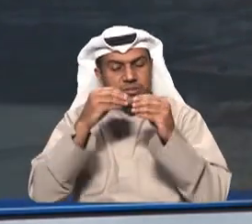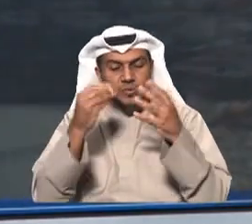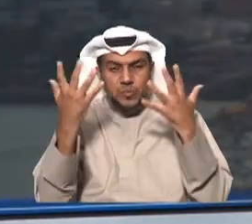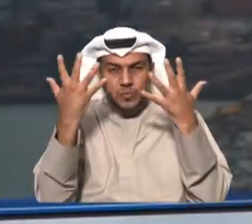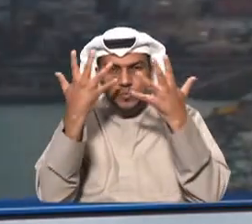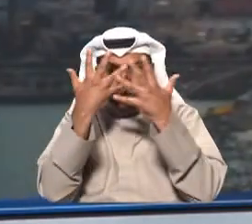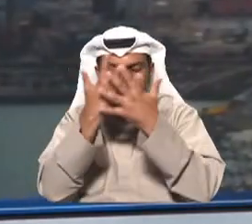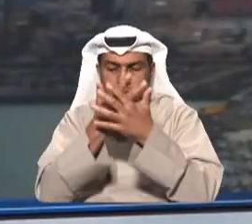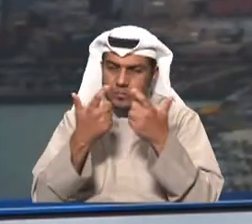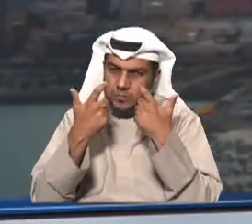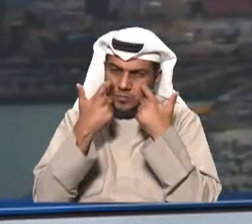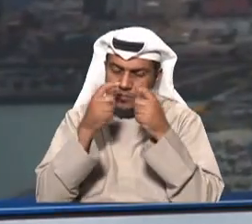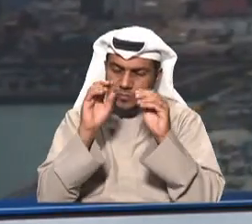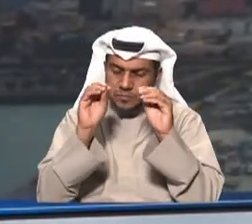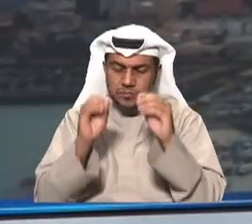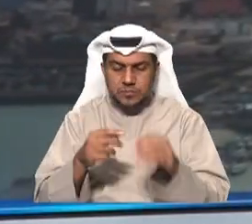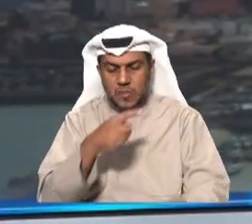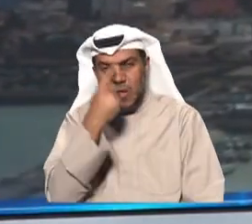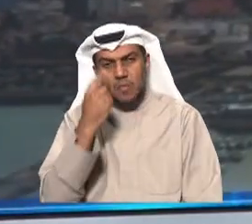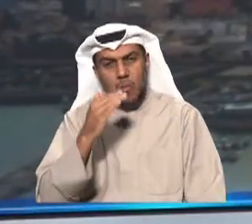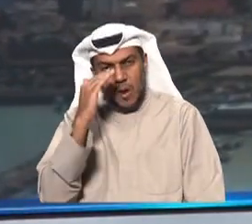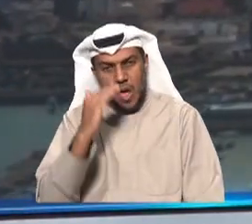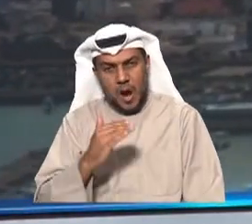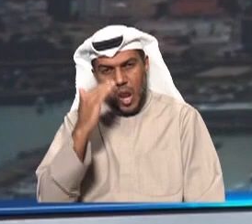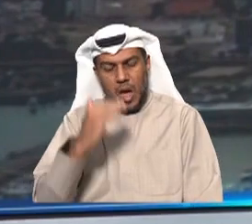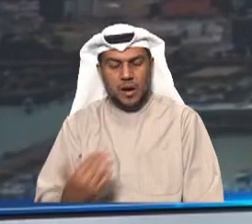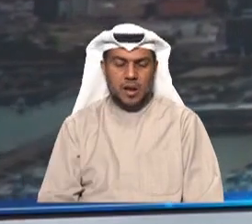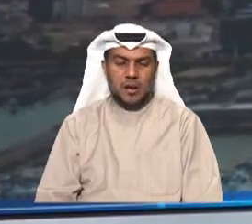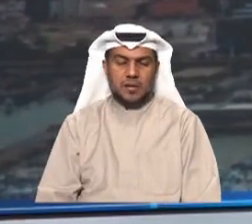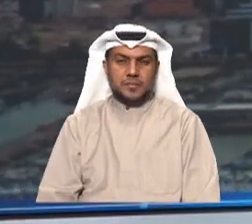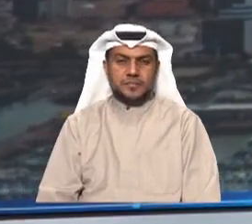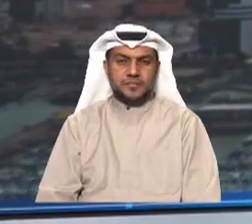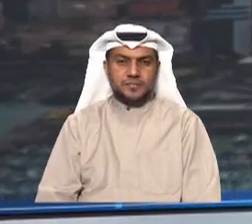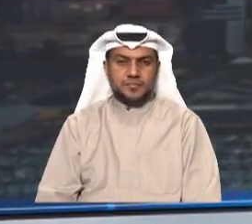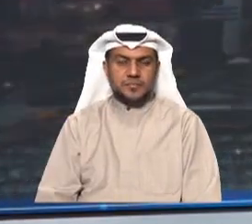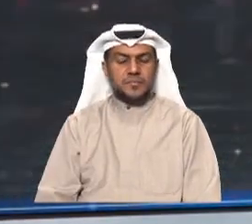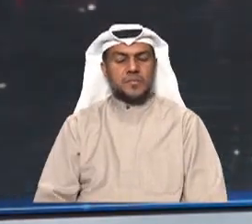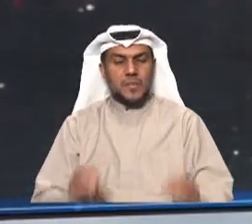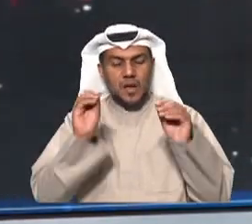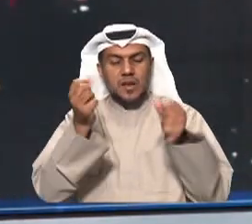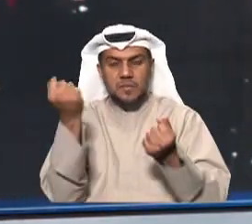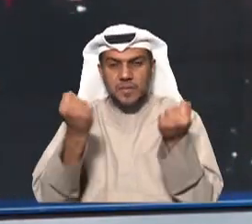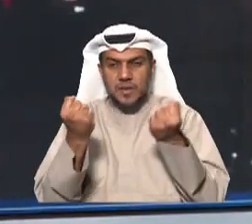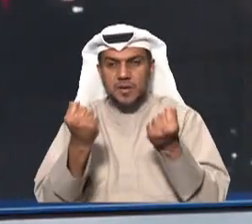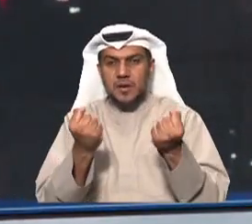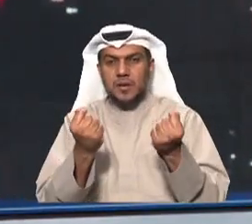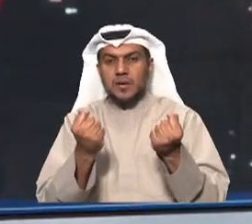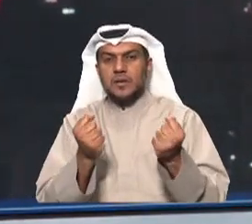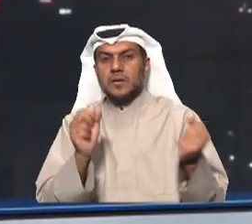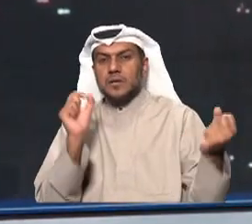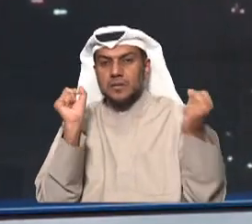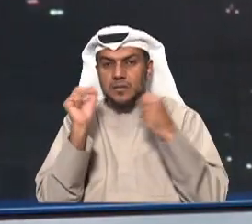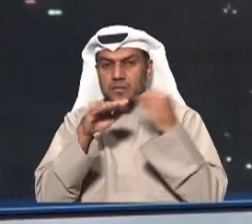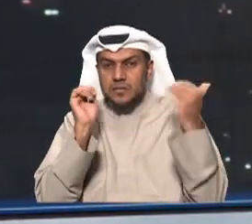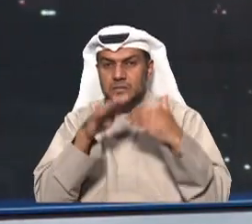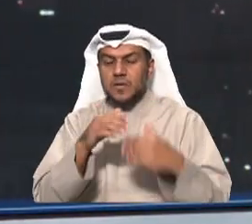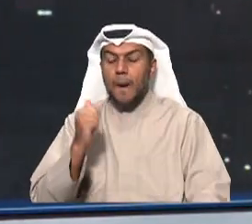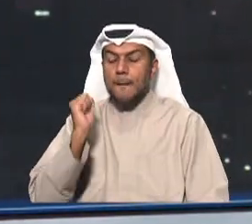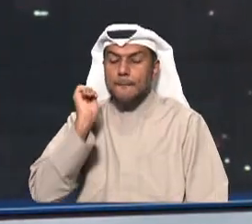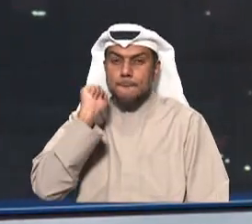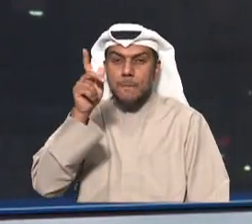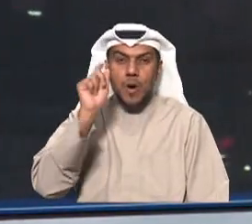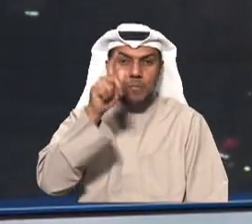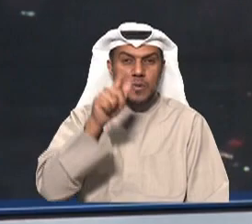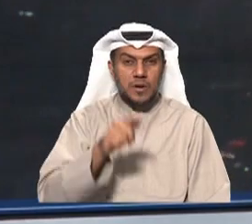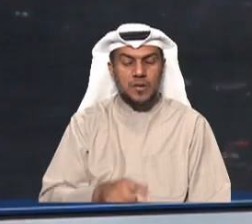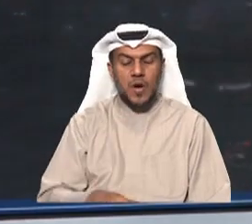من ذلك، وقد تصل إلى أقل من 1000 متر في بعض المناطق. لذلك مرتادين الطرق السريعة خارج المدينة، خاصة اللي حاضرين الحين